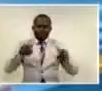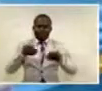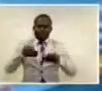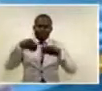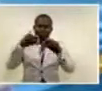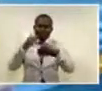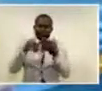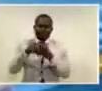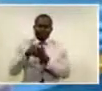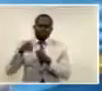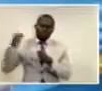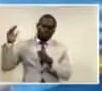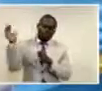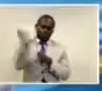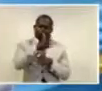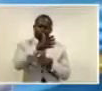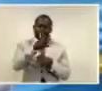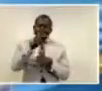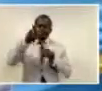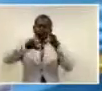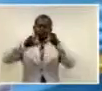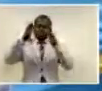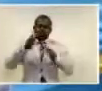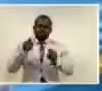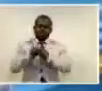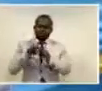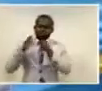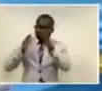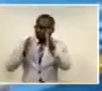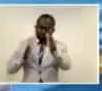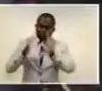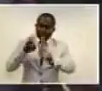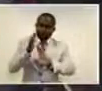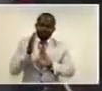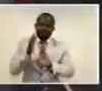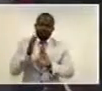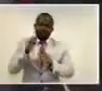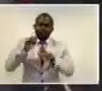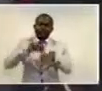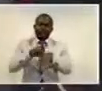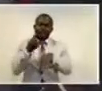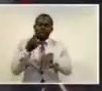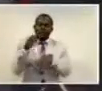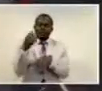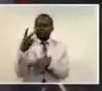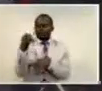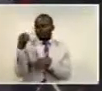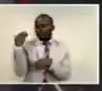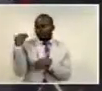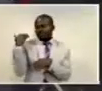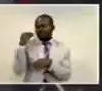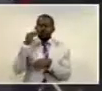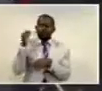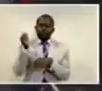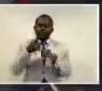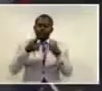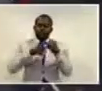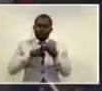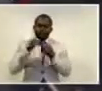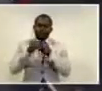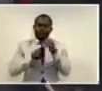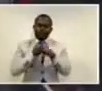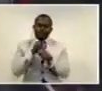kuyiduhesha akubita umuhesha w'ingiko natwe batwirukaho ubwo ni ryari Ejo bundi mu kwa gatandatu